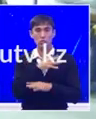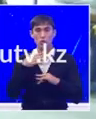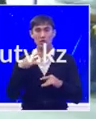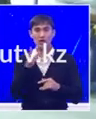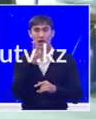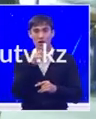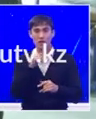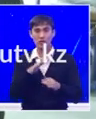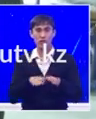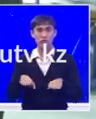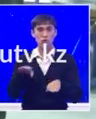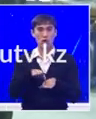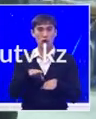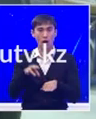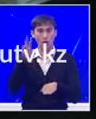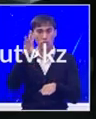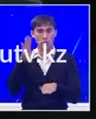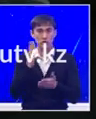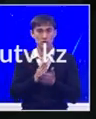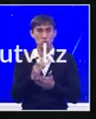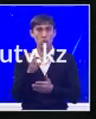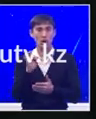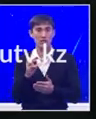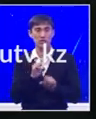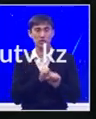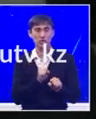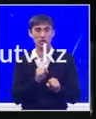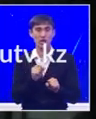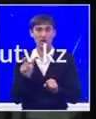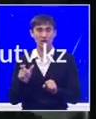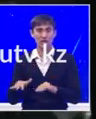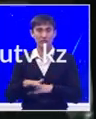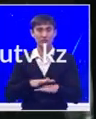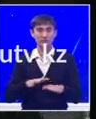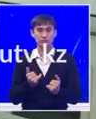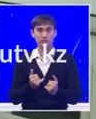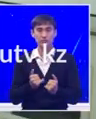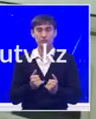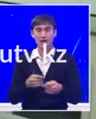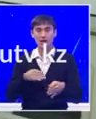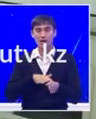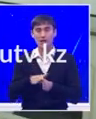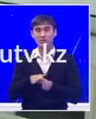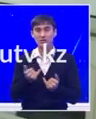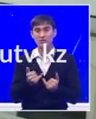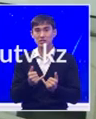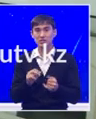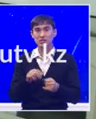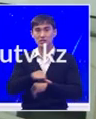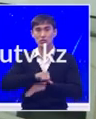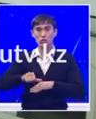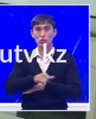лет держит высокую репутацию бренда и защиты клиентов. Реализация инвестиционного проекта на территории области позволит